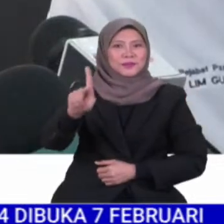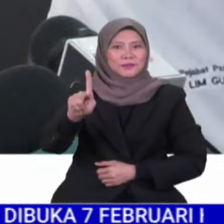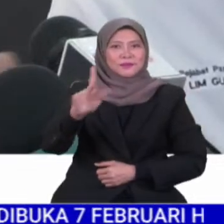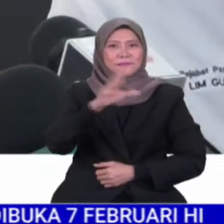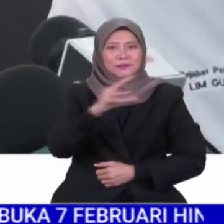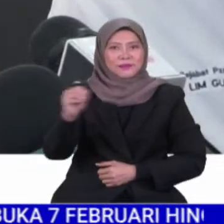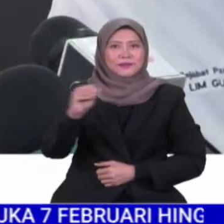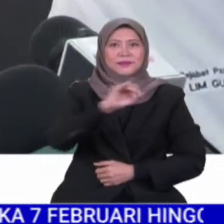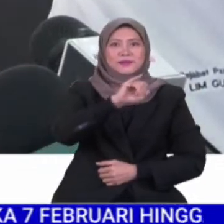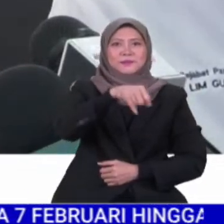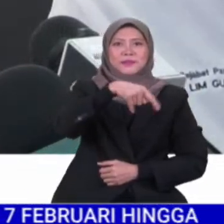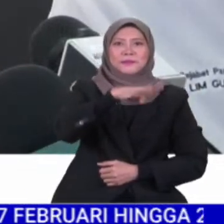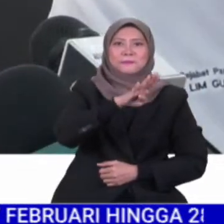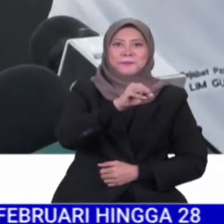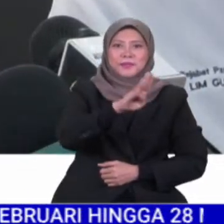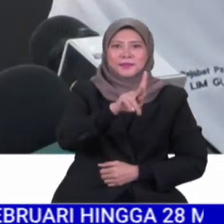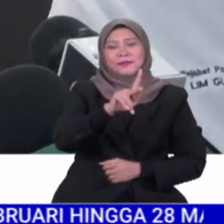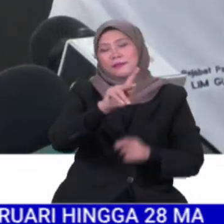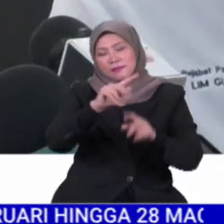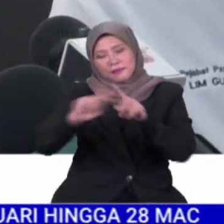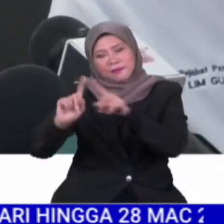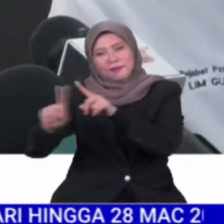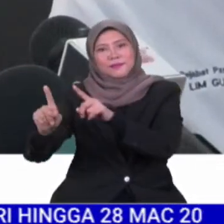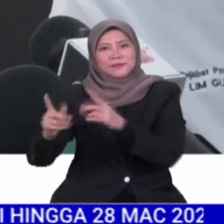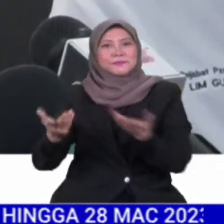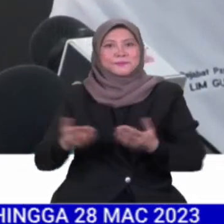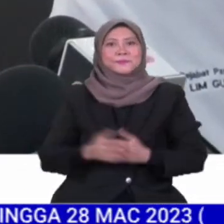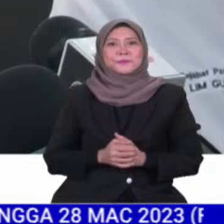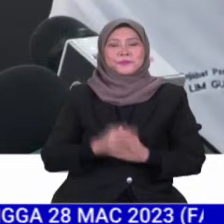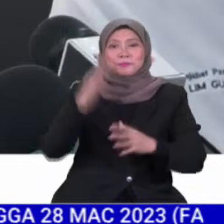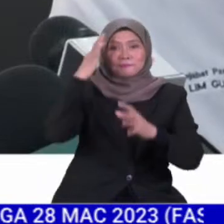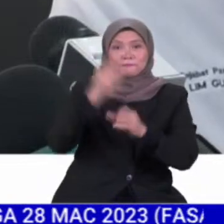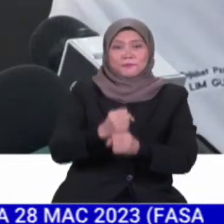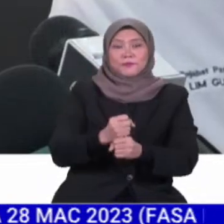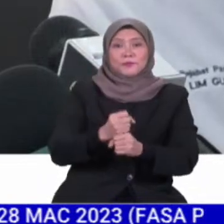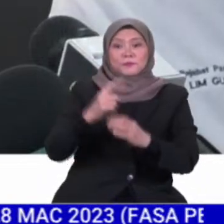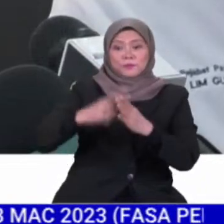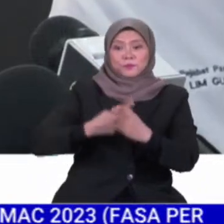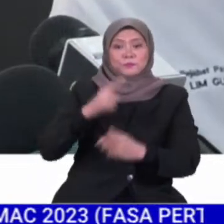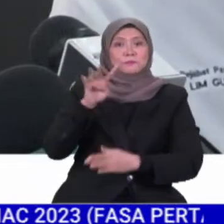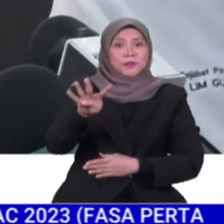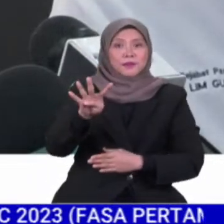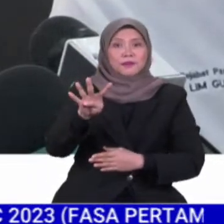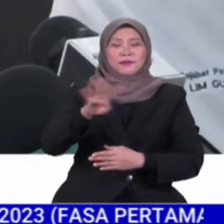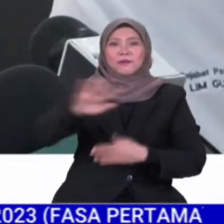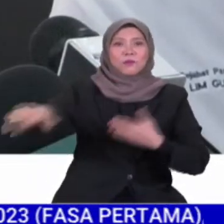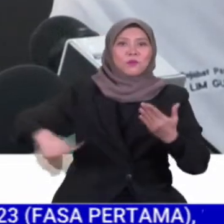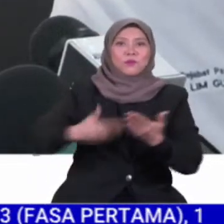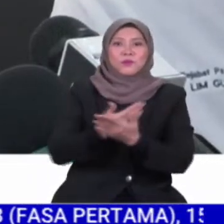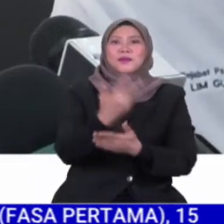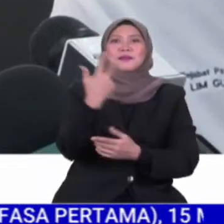dan JPMB dan lain-lain. Tetapi kita yakin menjelang bulan April, semua